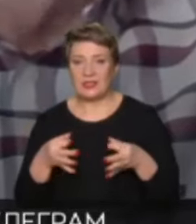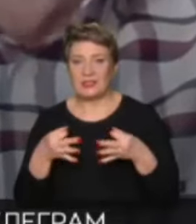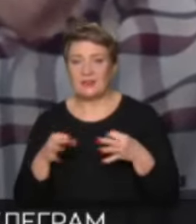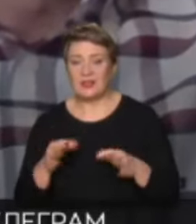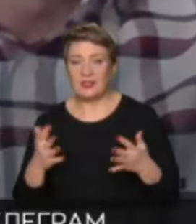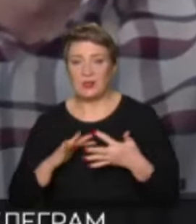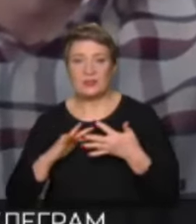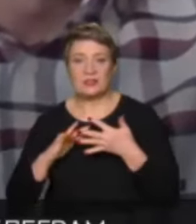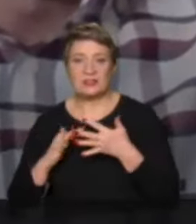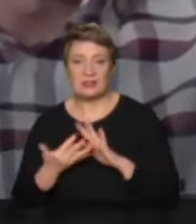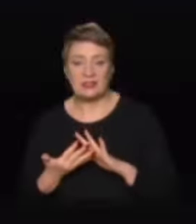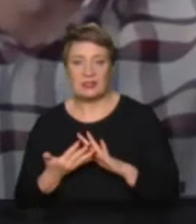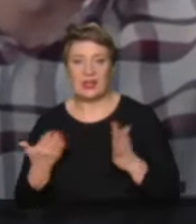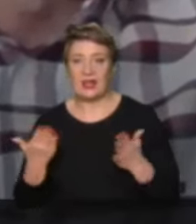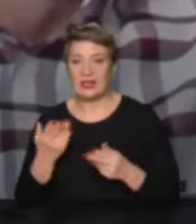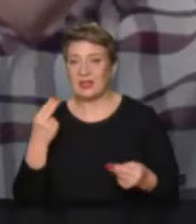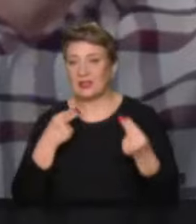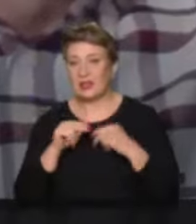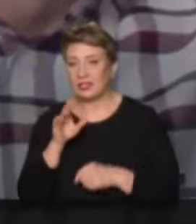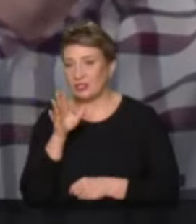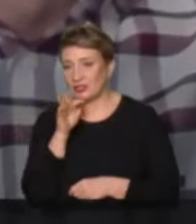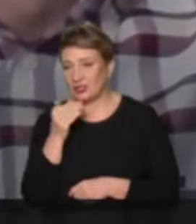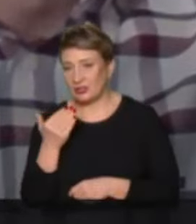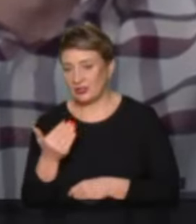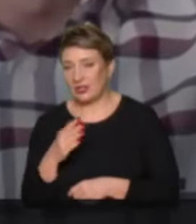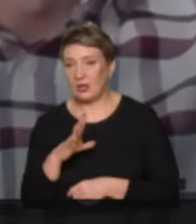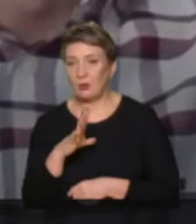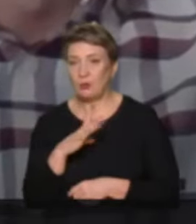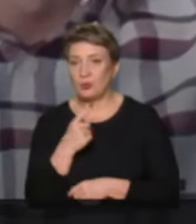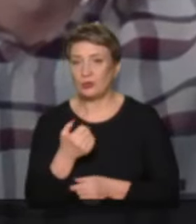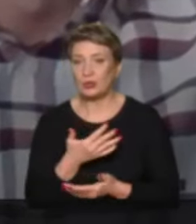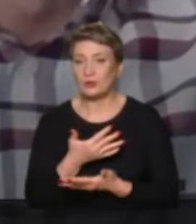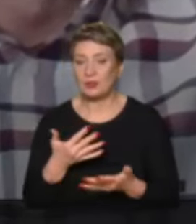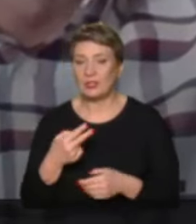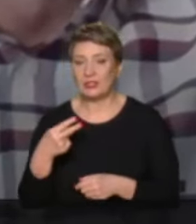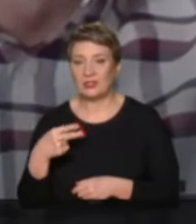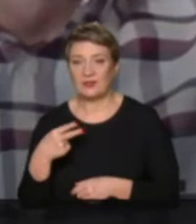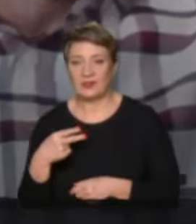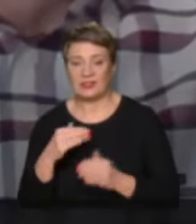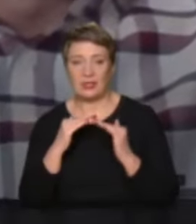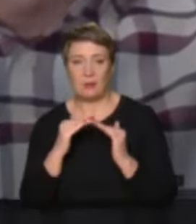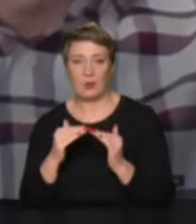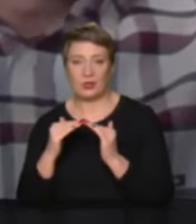села, в якому навіть в найкращі часи було не більше 20 будинків.